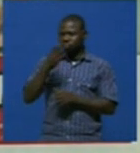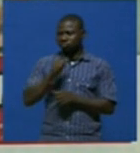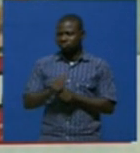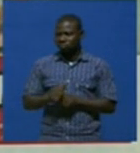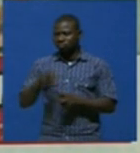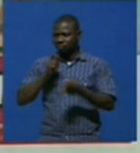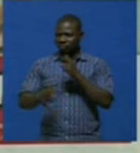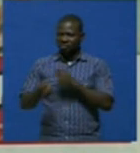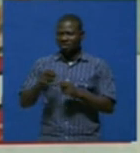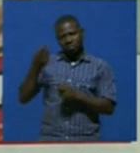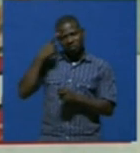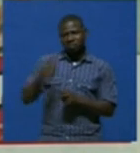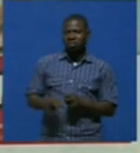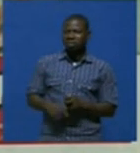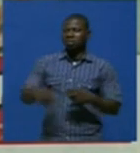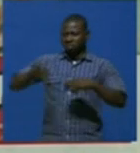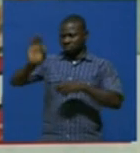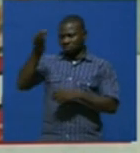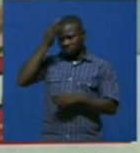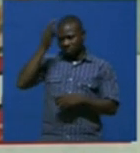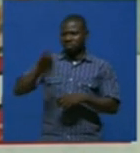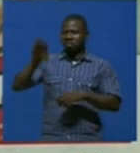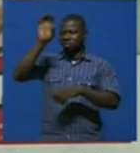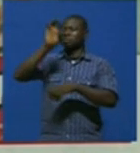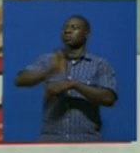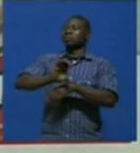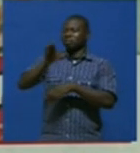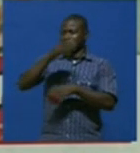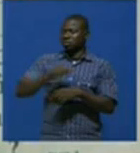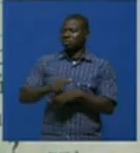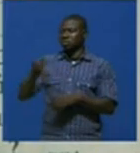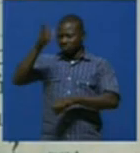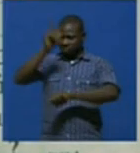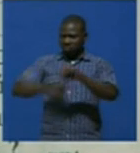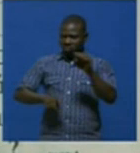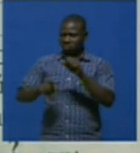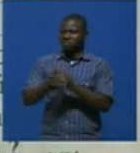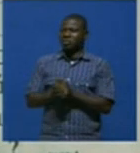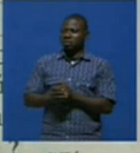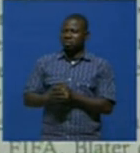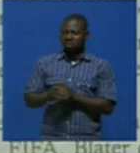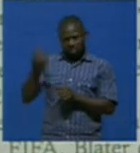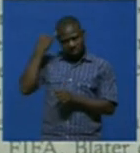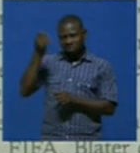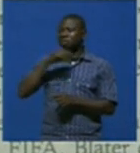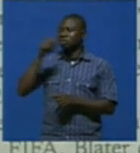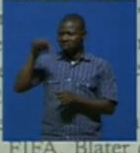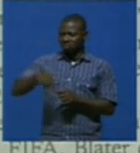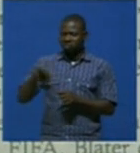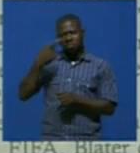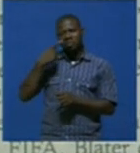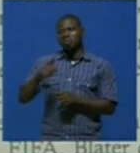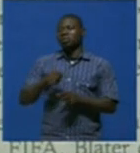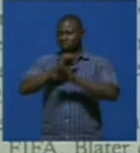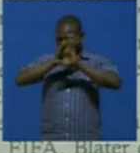qui a intéressé vos quotidiens des si demain les bacs aujourd'hui au faso il n'y a que pour la transparence a et a baissé